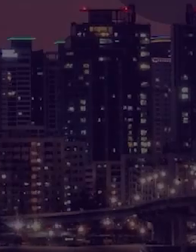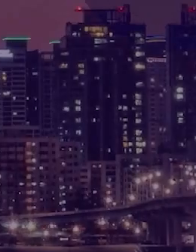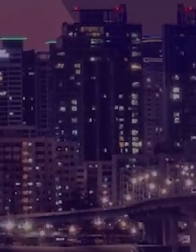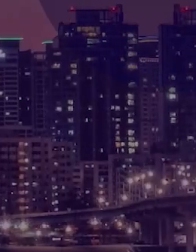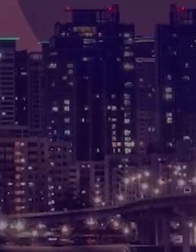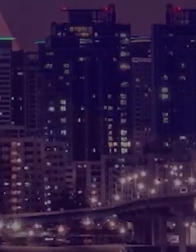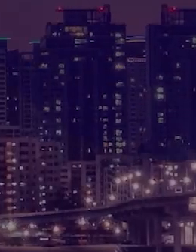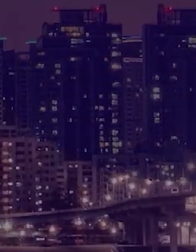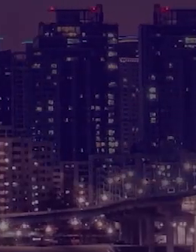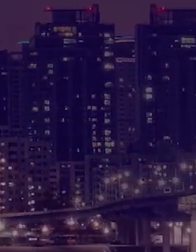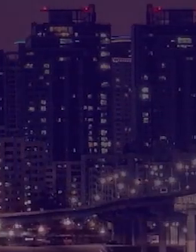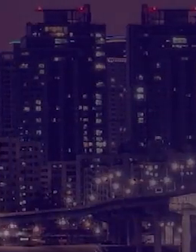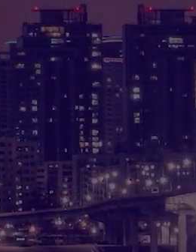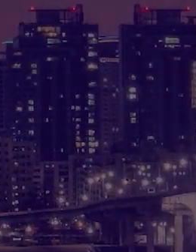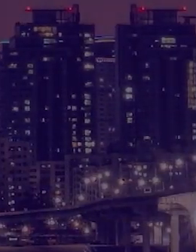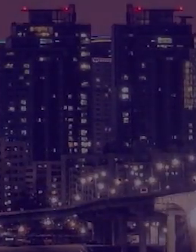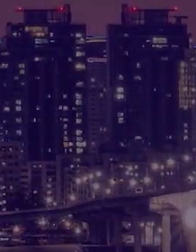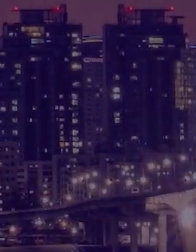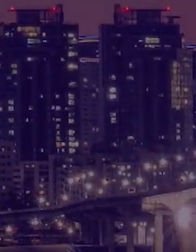및